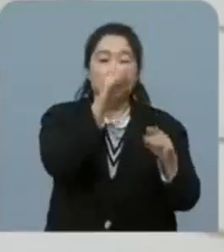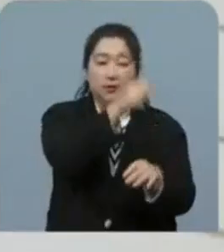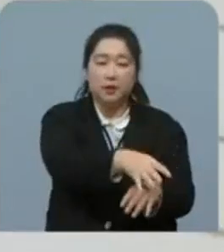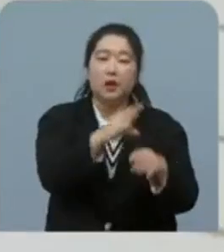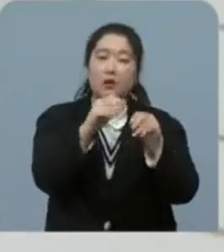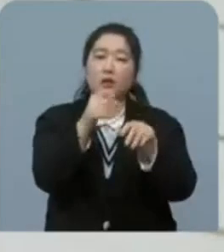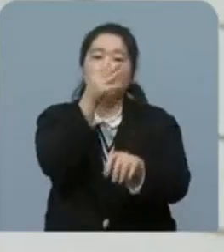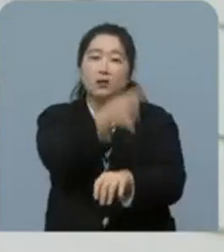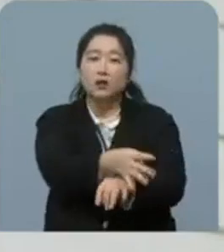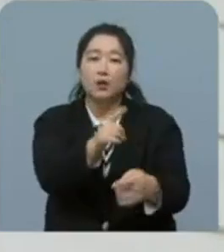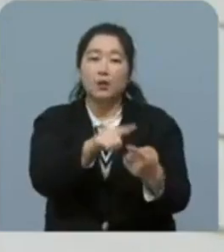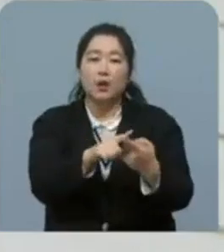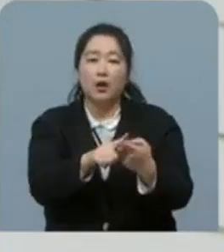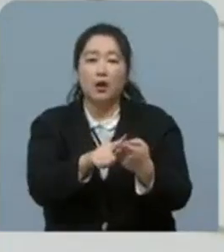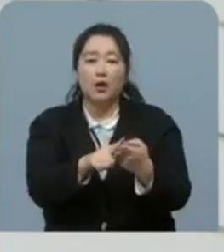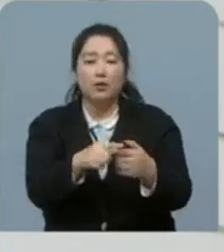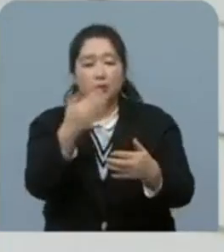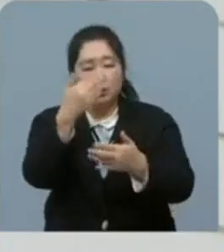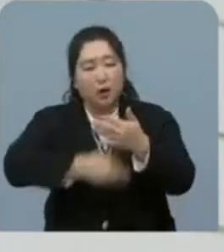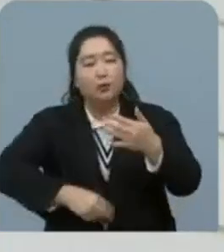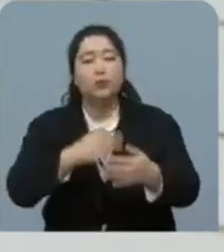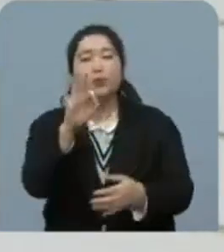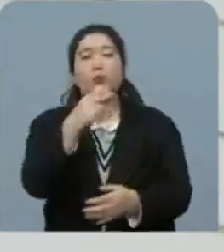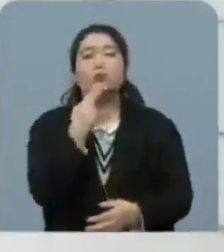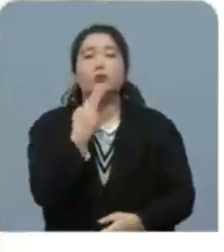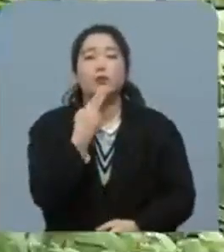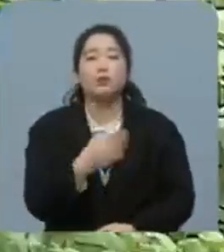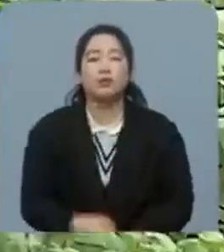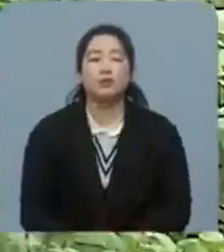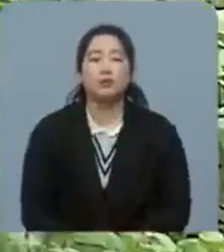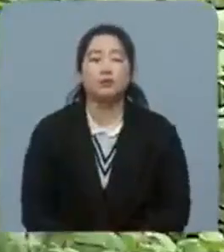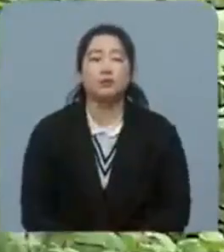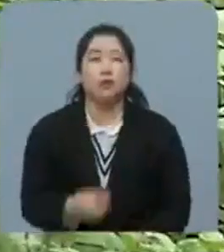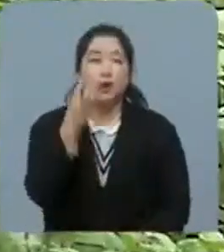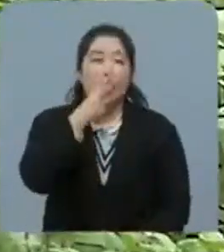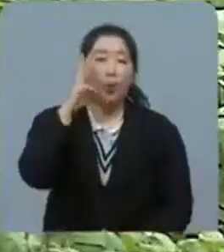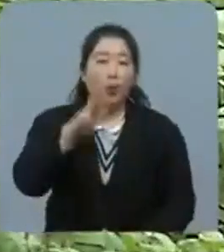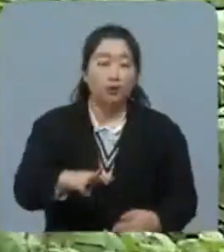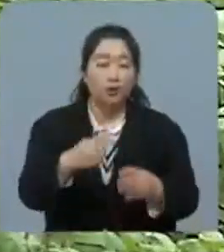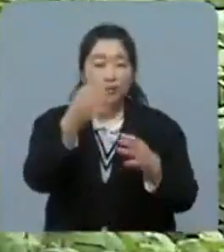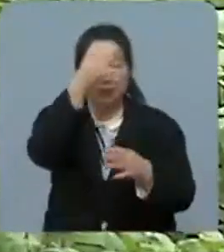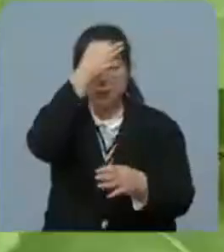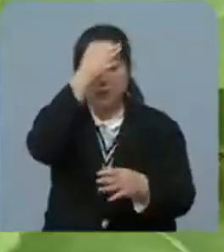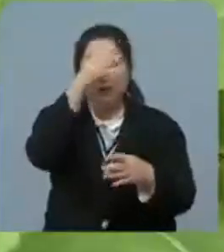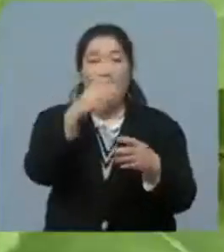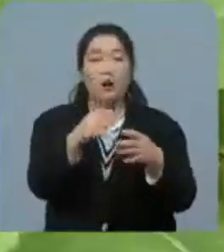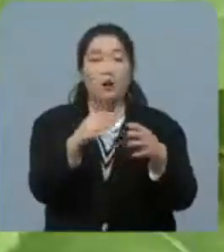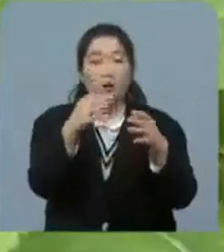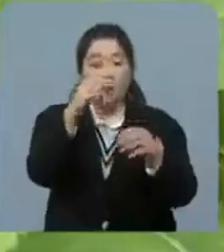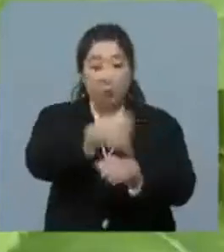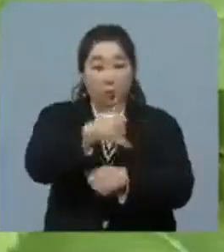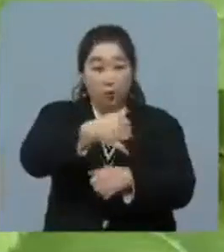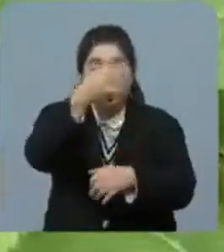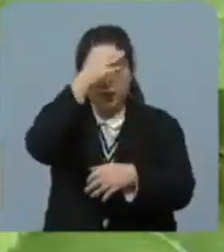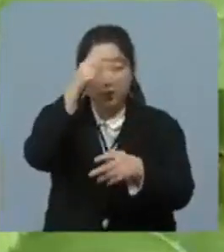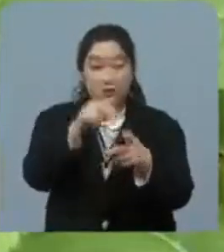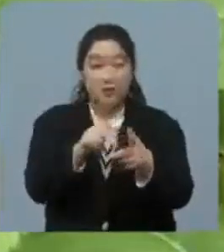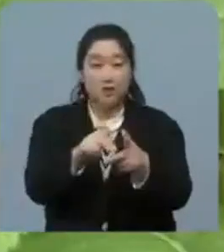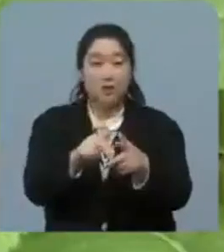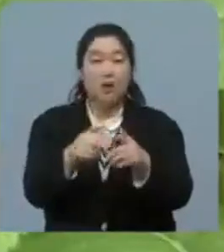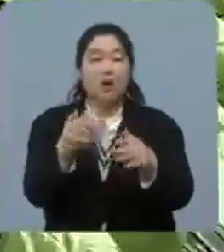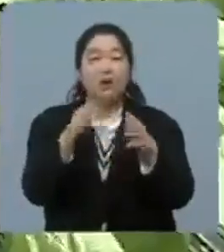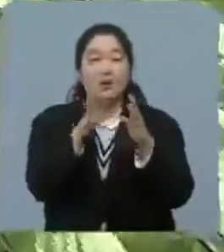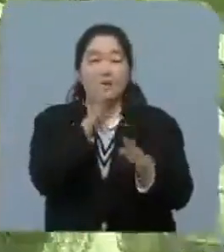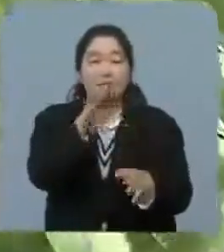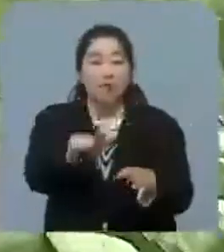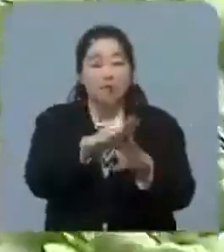사면 거기에 대해서는 금액이 거의 없기 때문에 옥천군 농업기술센터가 농업인에게 현장에서 해결하기